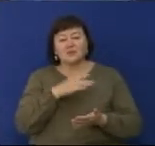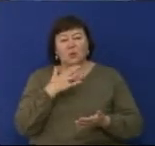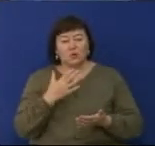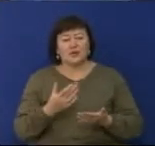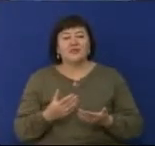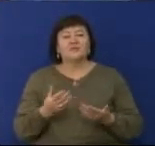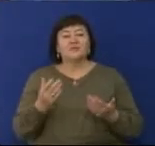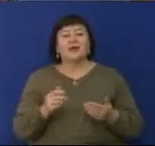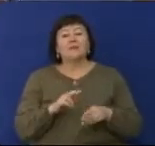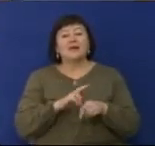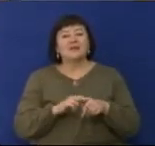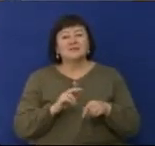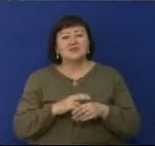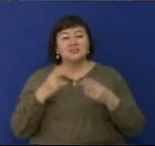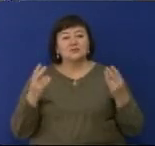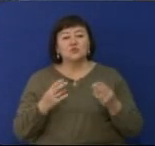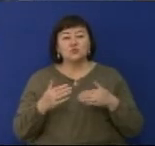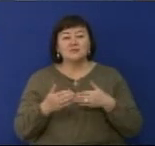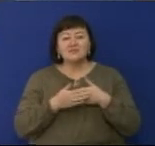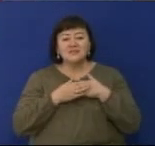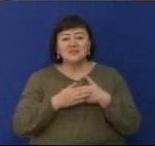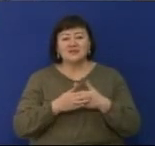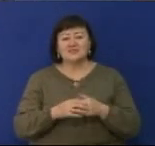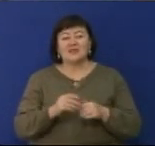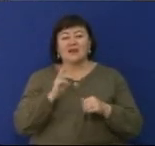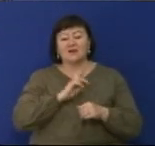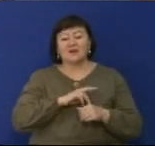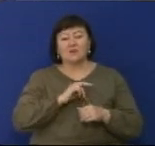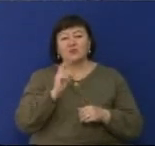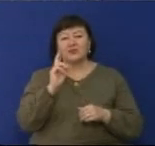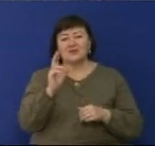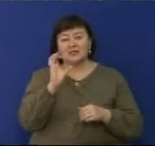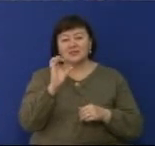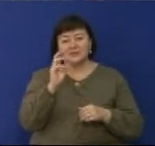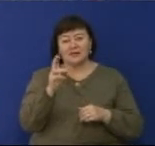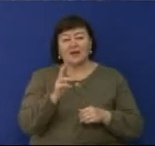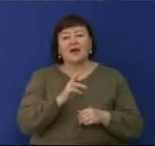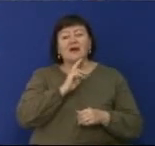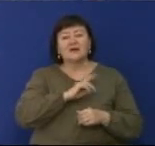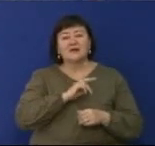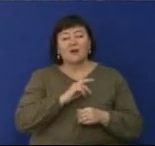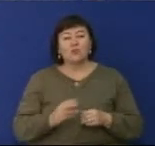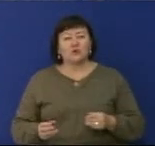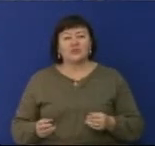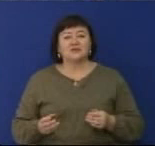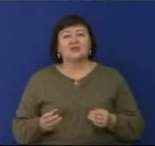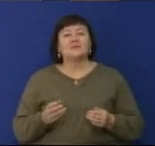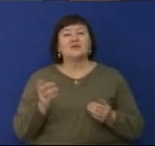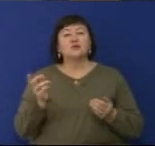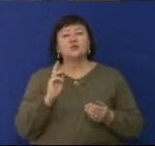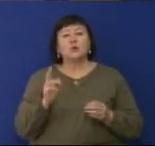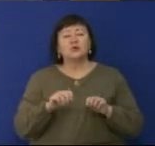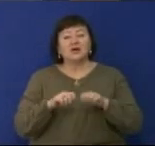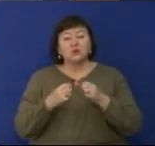инспекторы должны в тесном взаимодействии с кооперативами собственников квартир выявлять тех кто нарушает чистоту и порядок